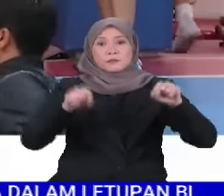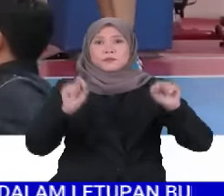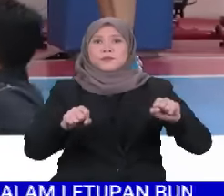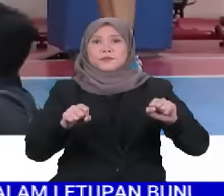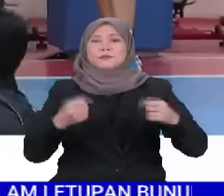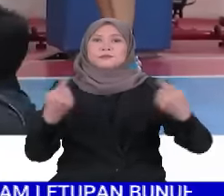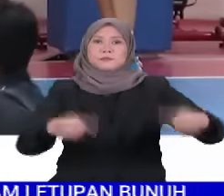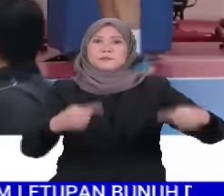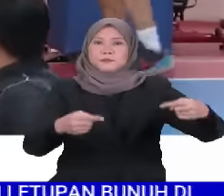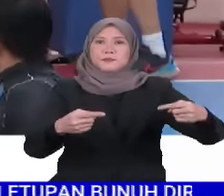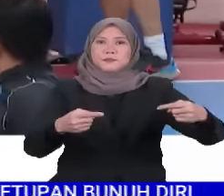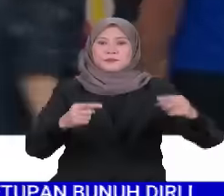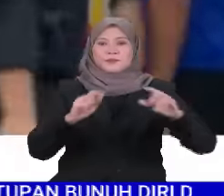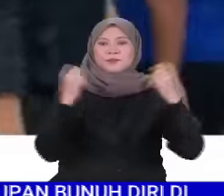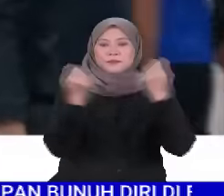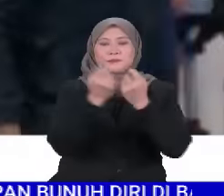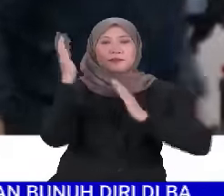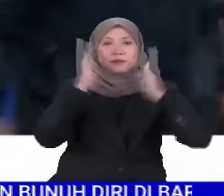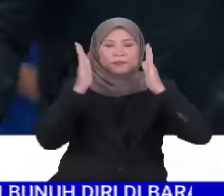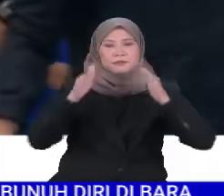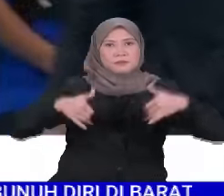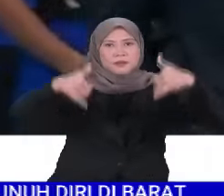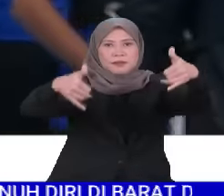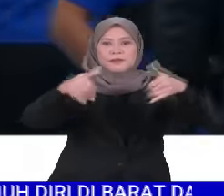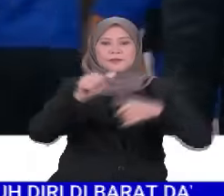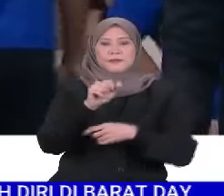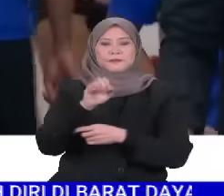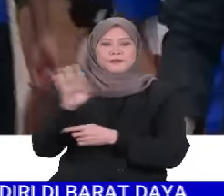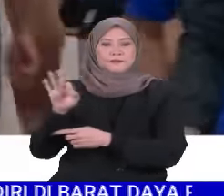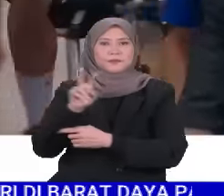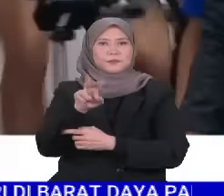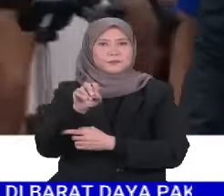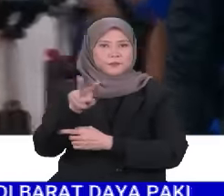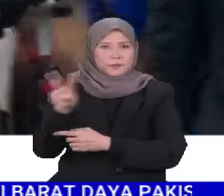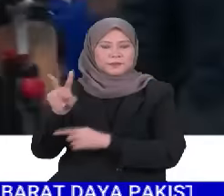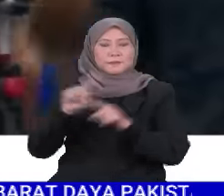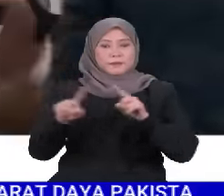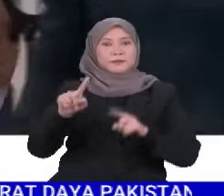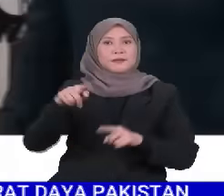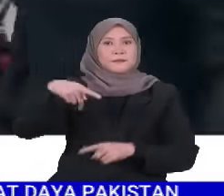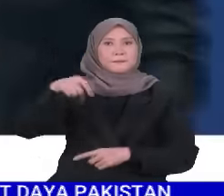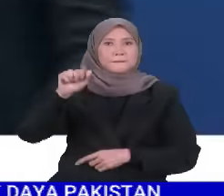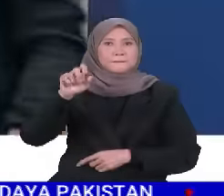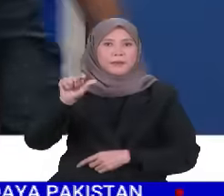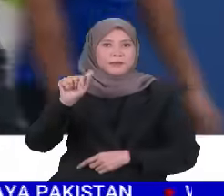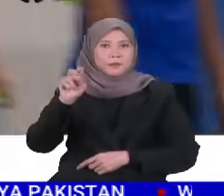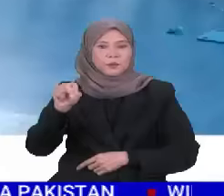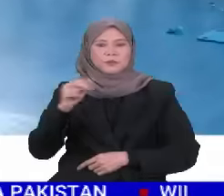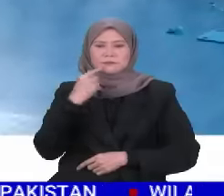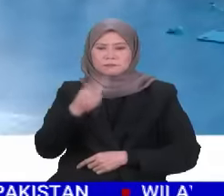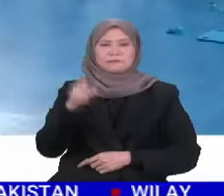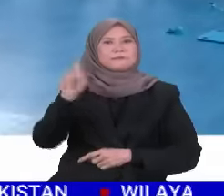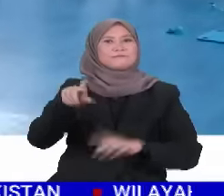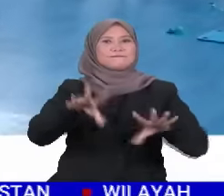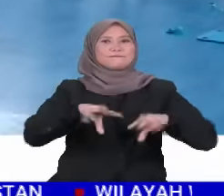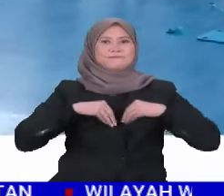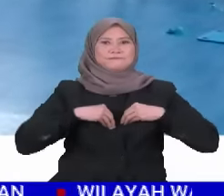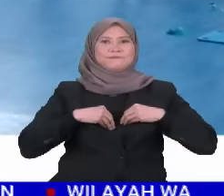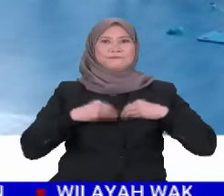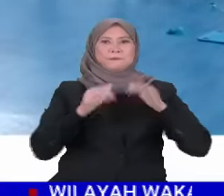menjejukan persiapan skor harimau melaya ke piala AFF 2022 namun panggul mengakui Ia adalah hakikat yang perlu diterima